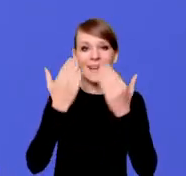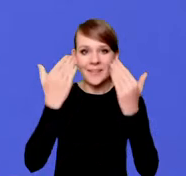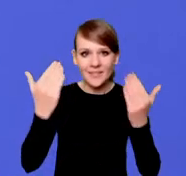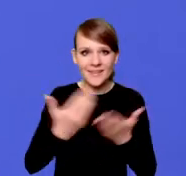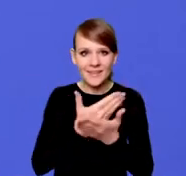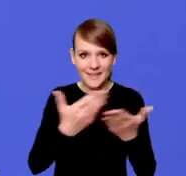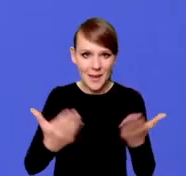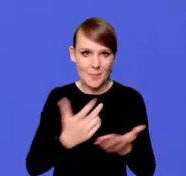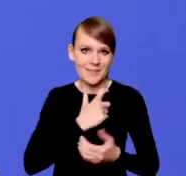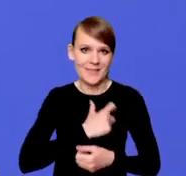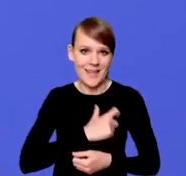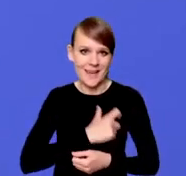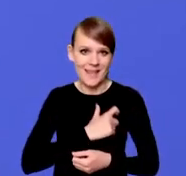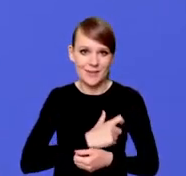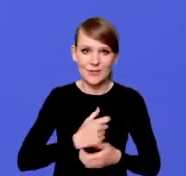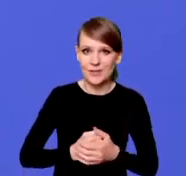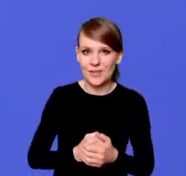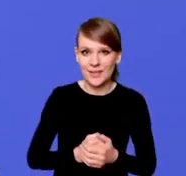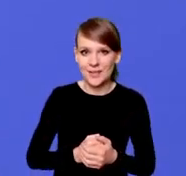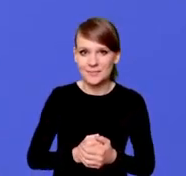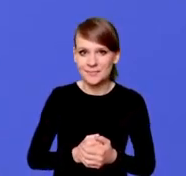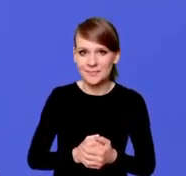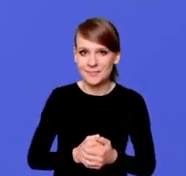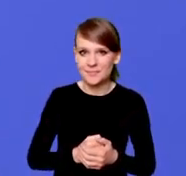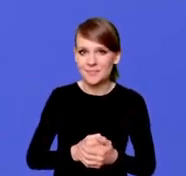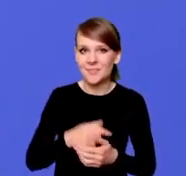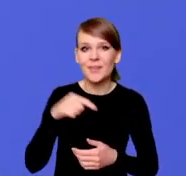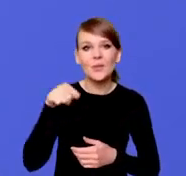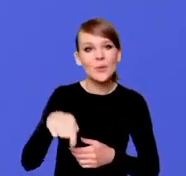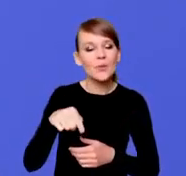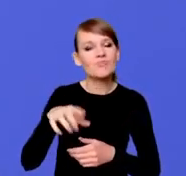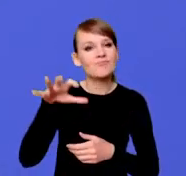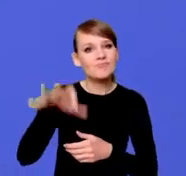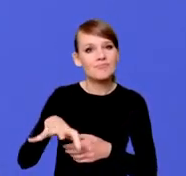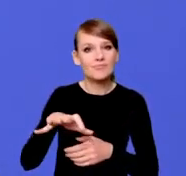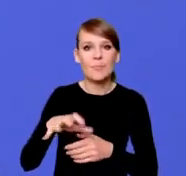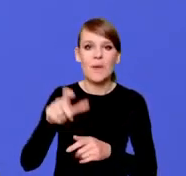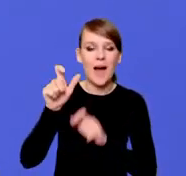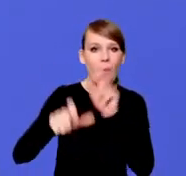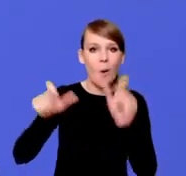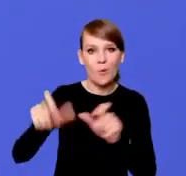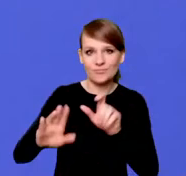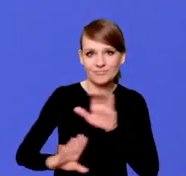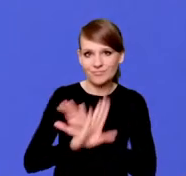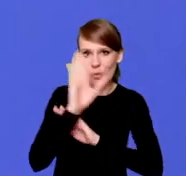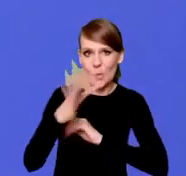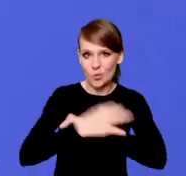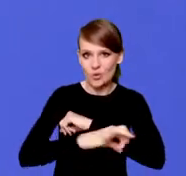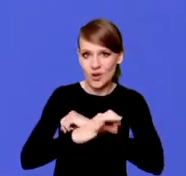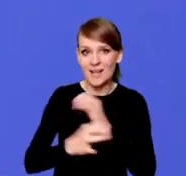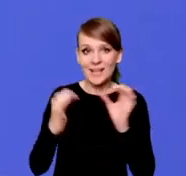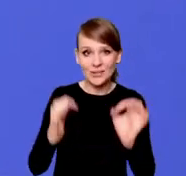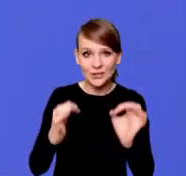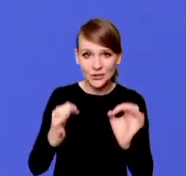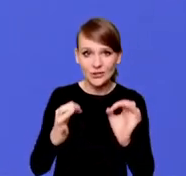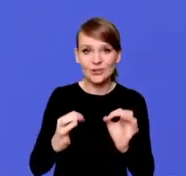serdecznie. Szerokie grono przedstawicieli uczelni, które dzisiaj tutaj zjawiło się na tym